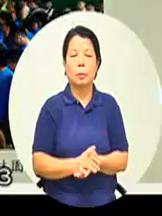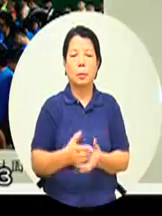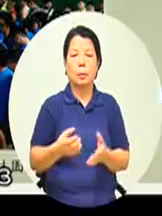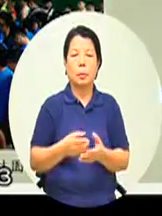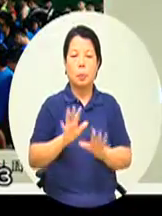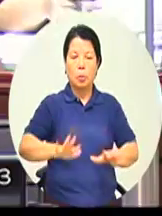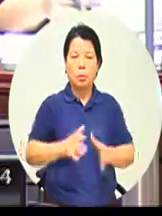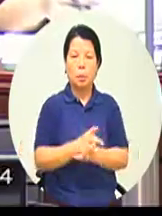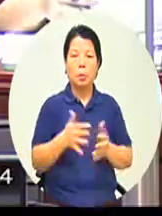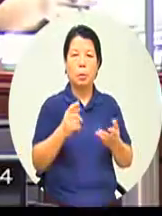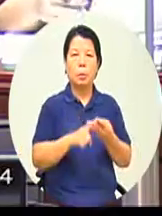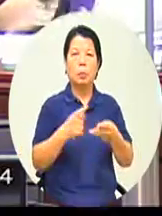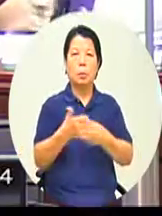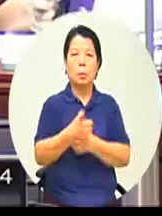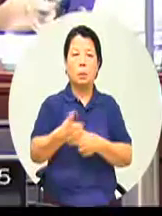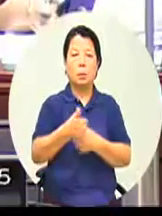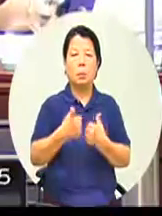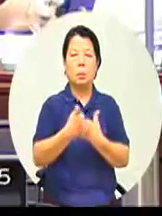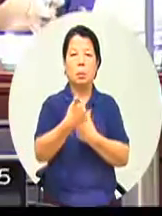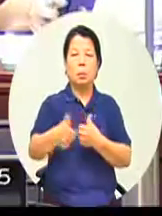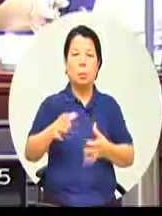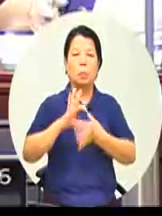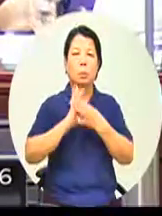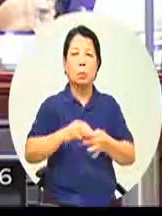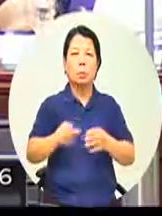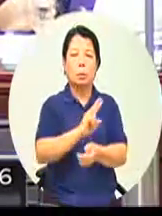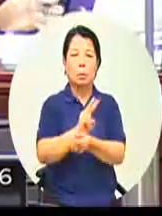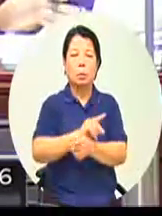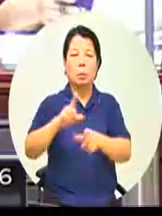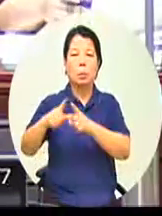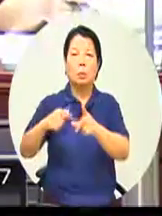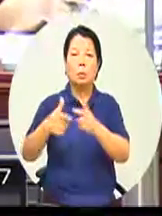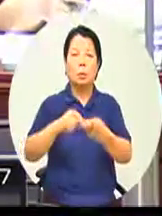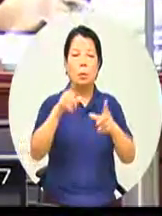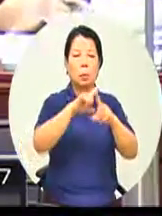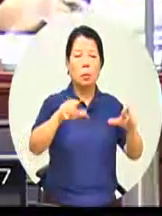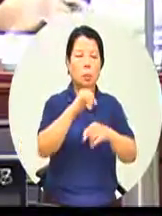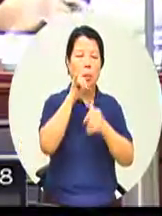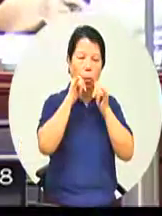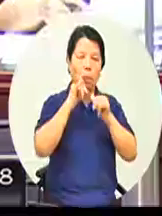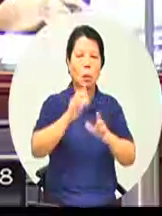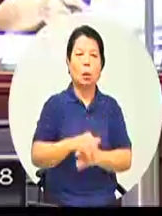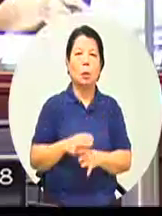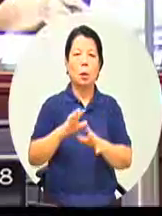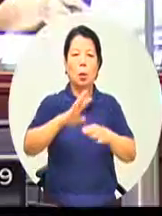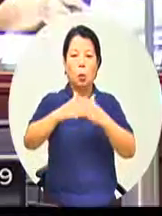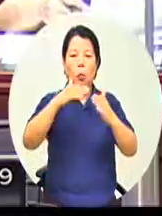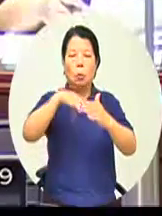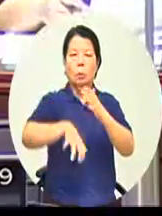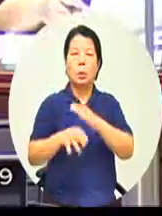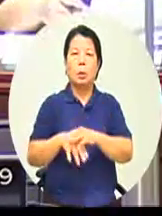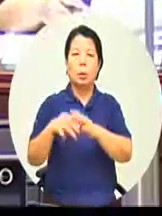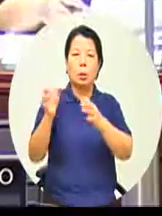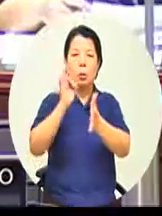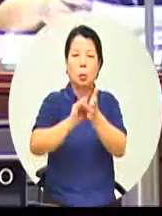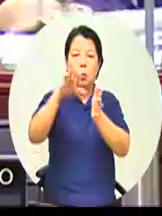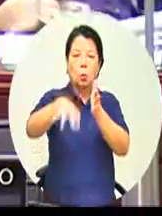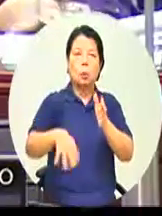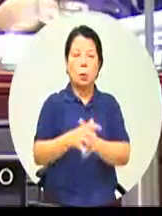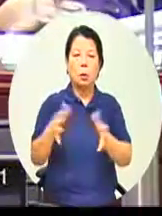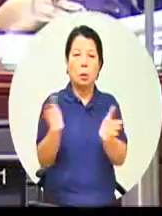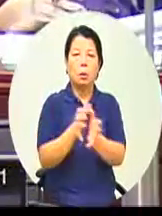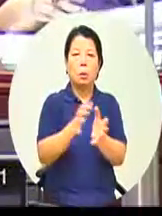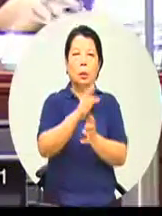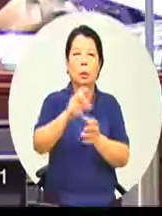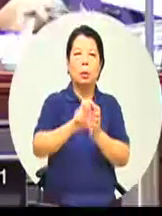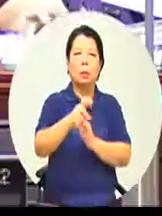谢王议员，你持续关心这个陵园跟大寮区学校的风雨球场。目前加起来的学校一共有